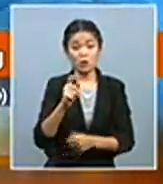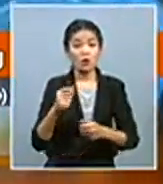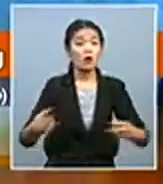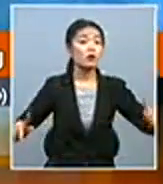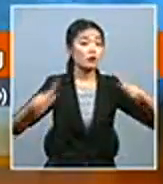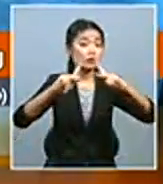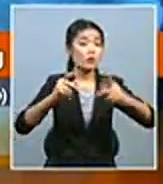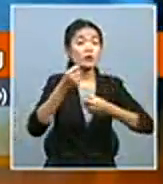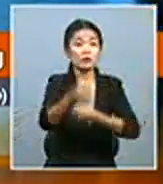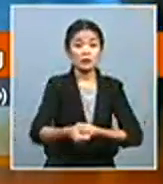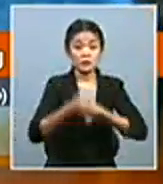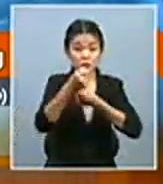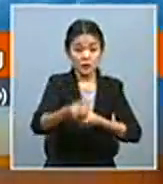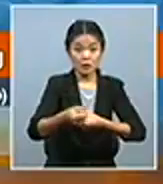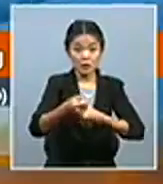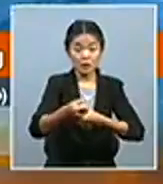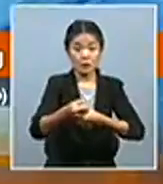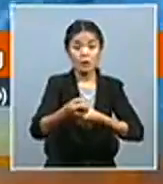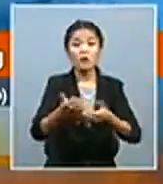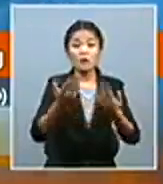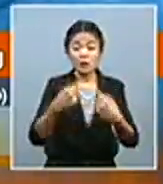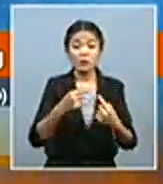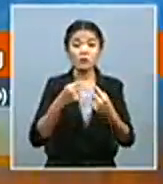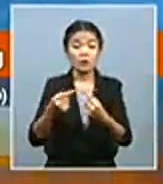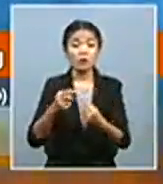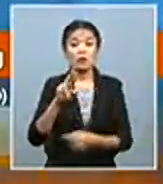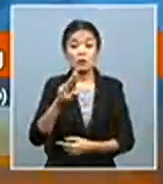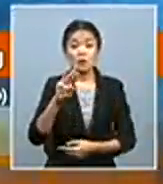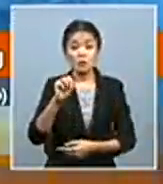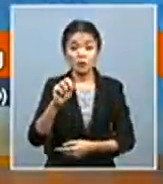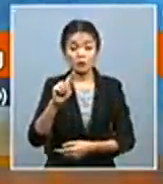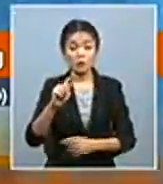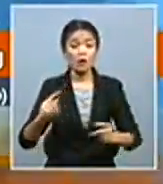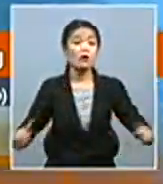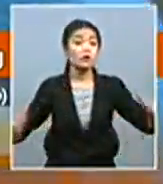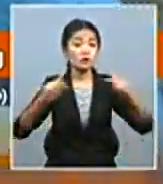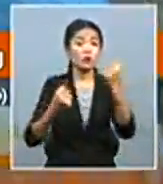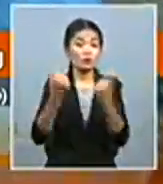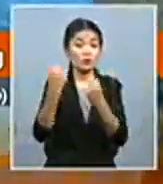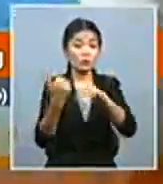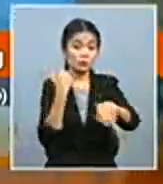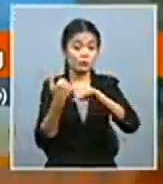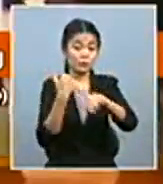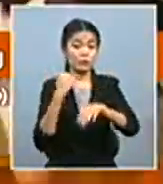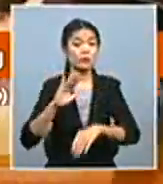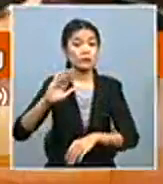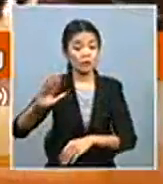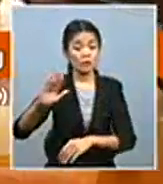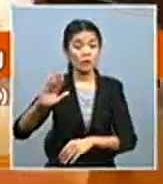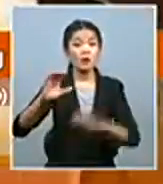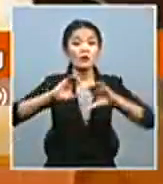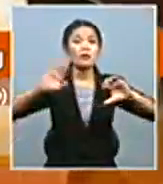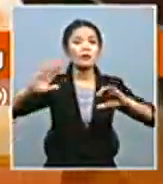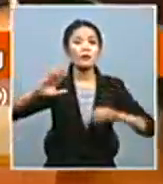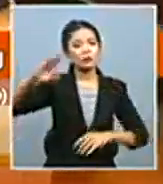ลของพลเอกเปรมตินสุรานนท์นะคะแล้วก็เป็นรัฐมนตรีว่าการกระทรวงคมนาคมในรัฐบาลของพลเอกเปรมอีกสมั